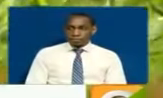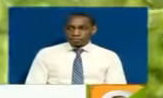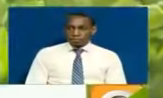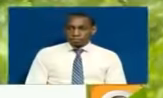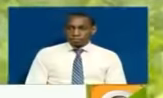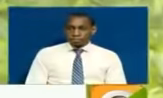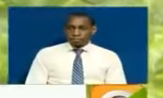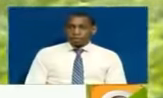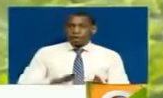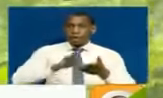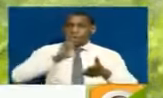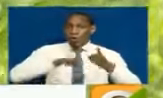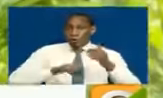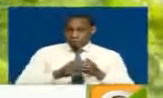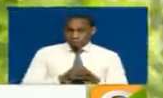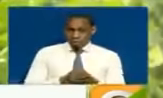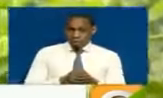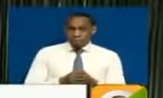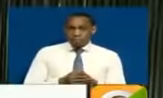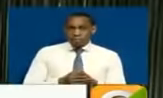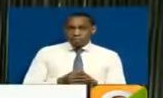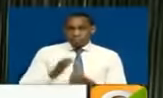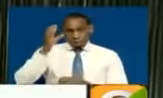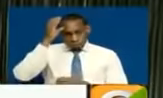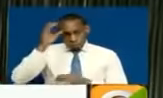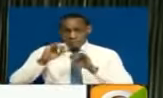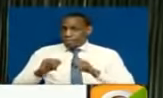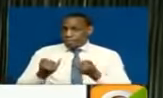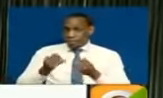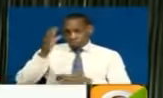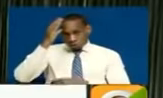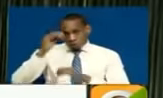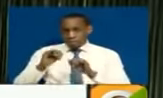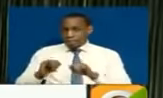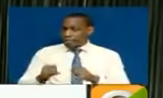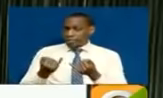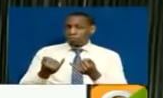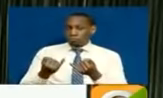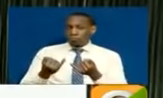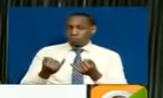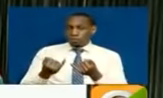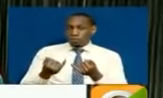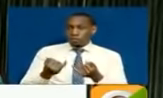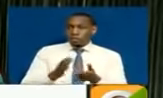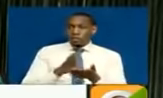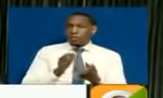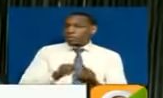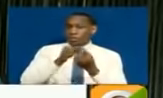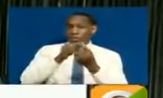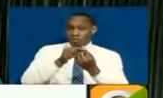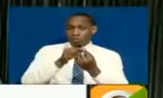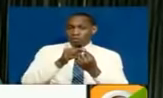Na pia ni concept mpya. Hii concept nilianza nao ni concept mpya. Ni kitu